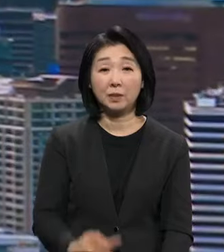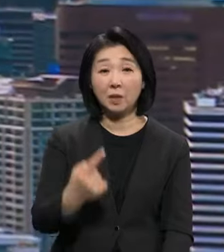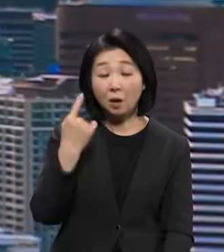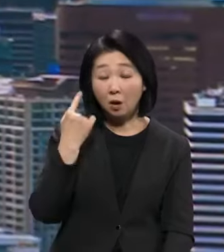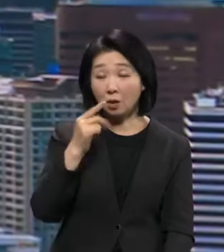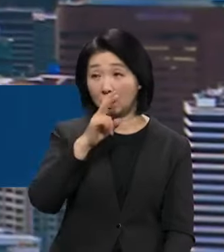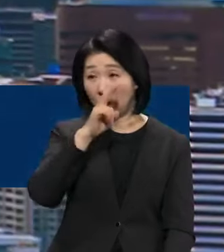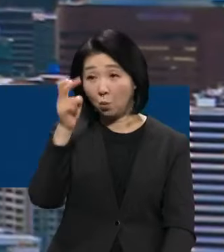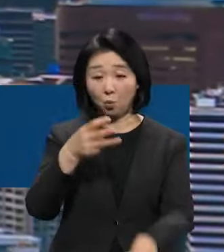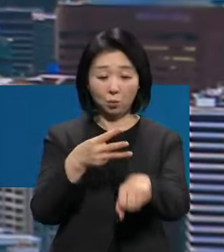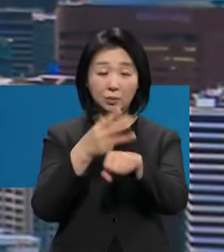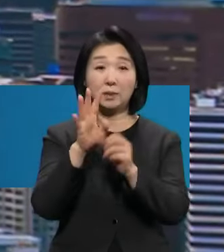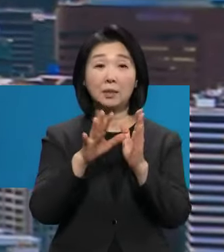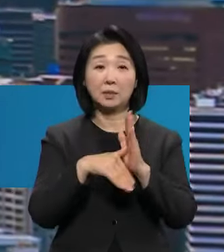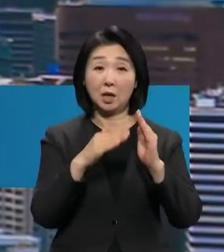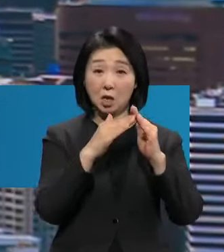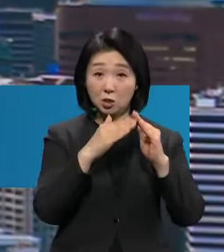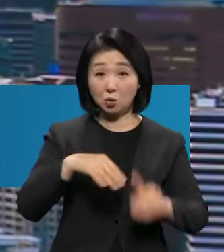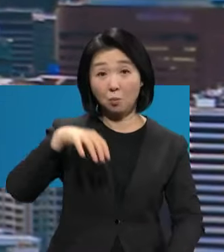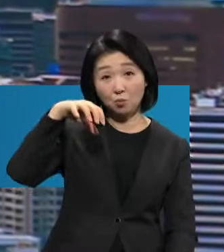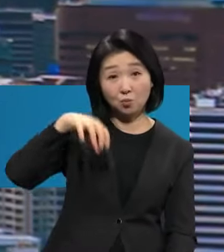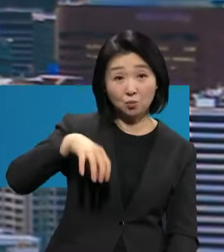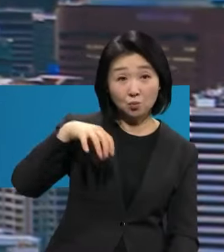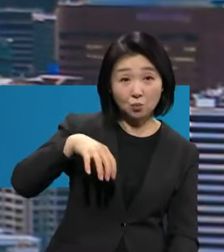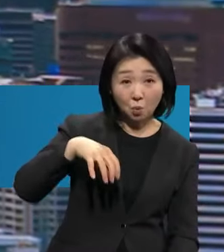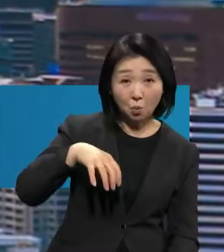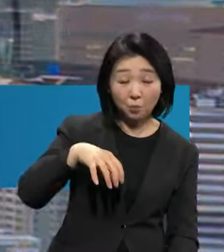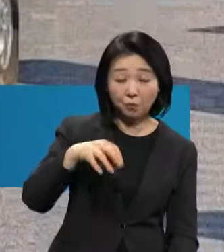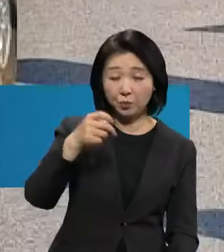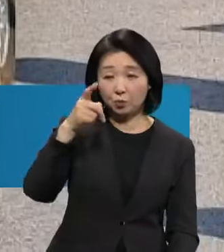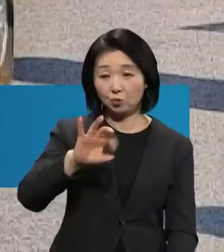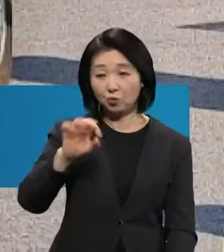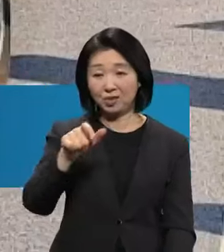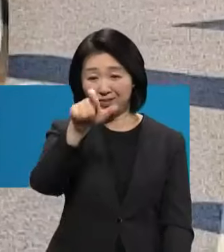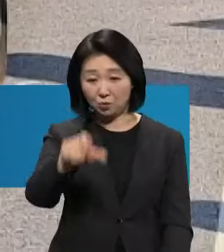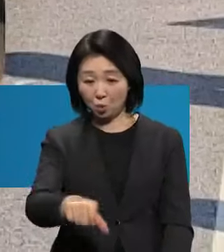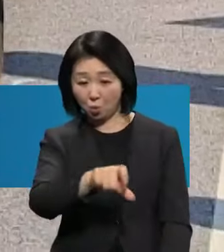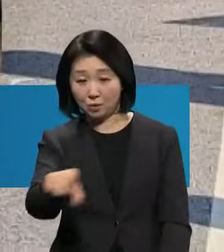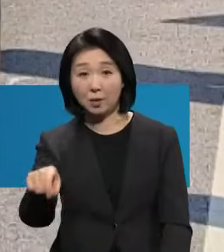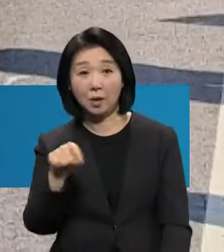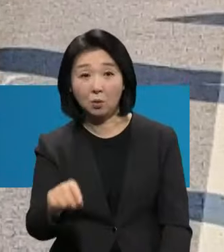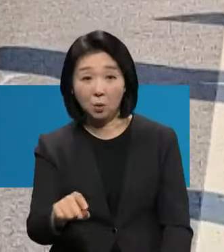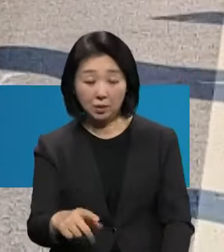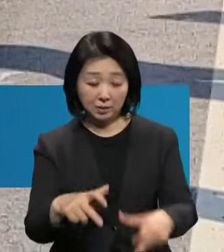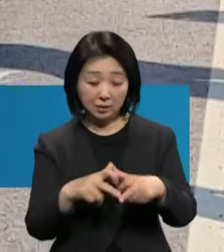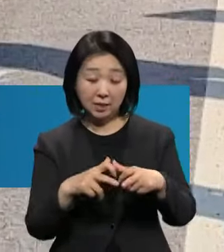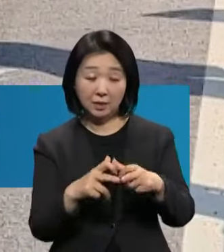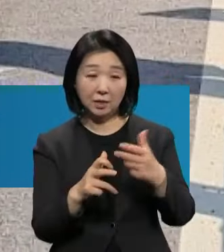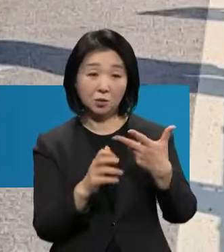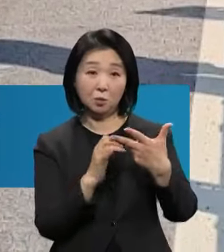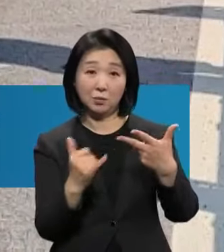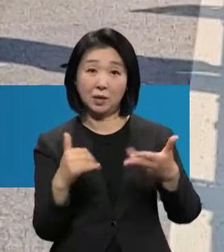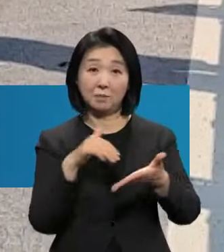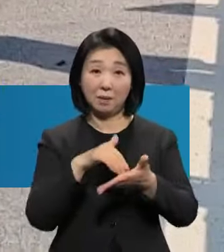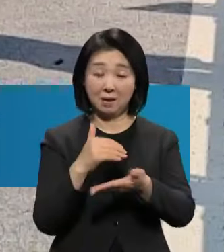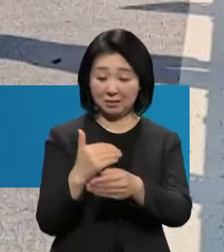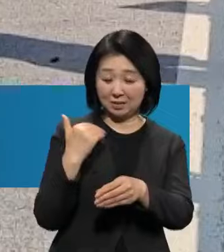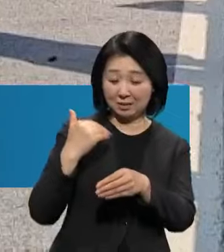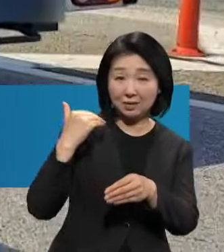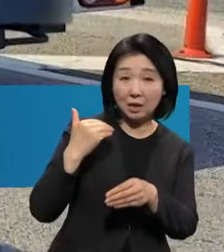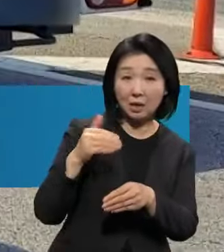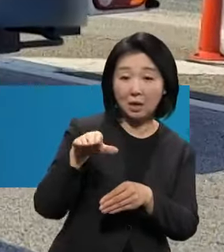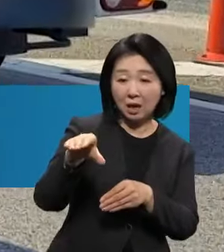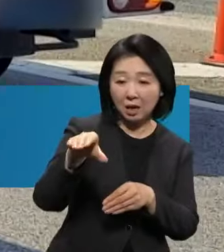어제 오후 3시쯤 전북 전주시의 완산구 중인 교차로 인근해 장애인 일곱명이 탄 스타렉스 차량이 앞에 있던